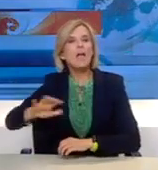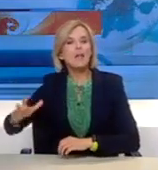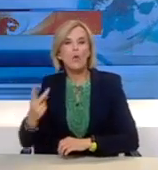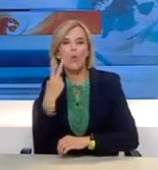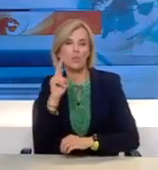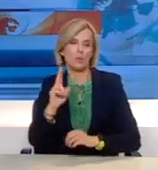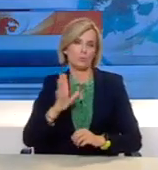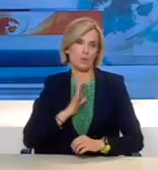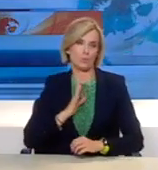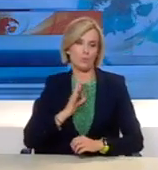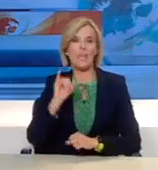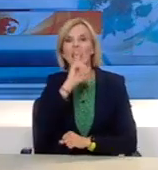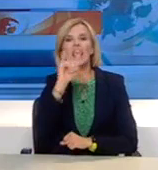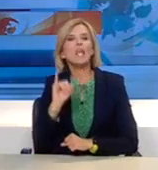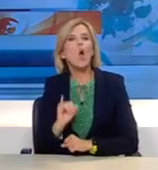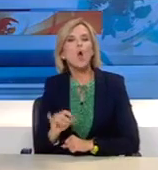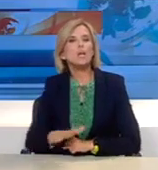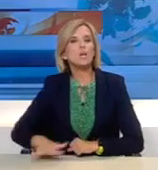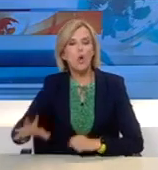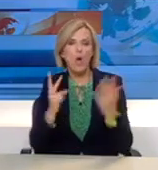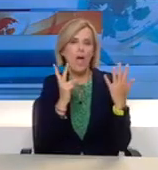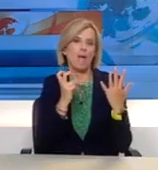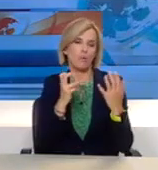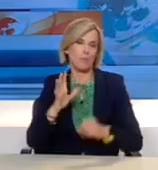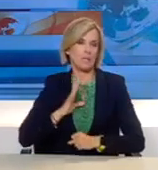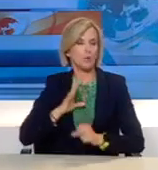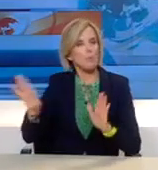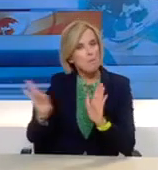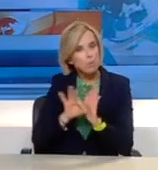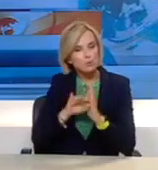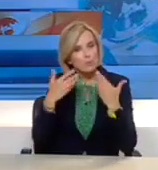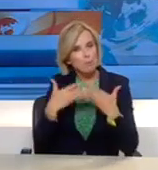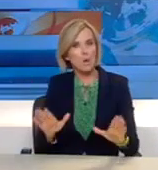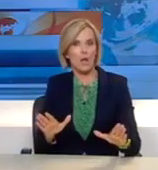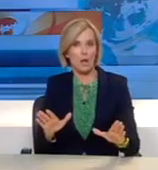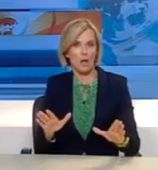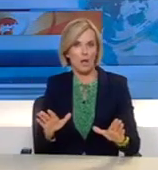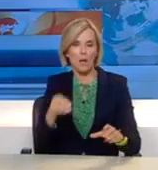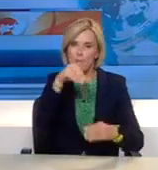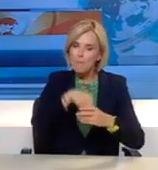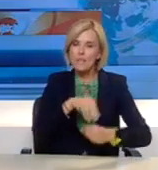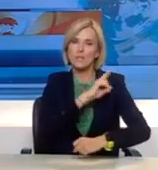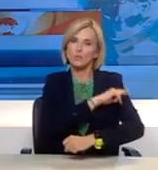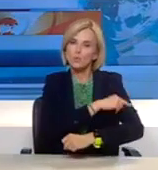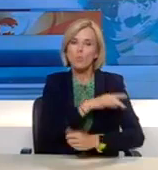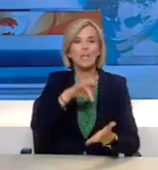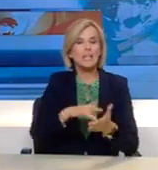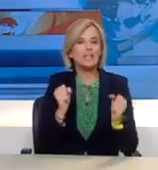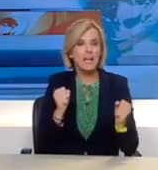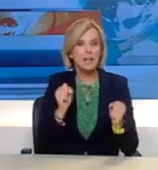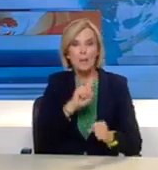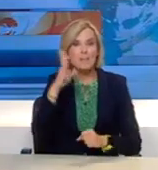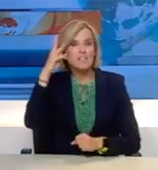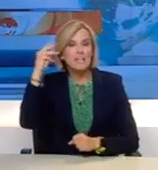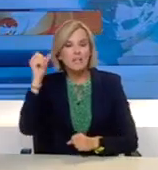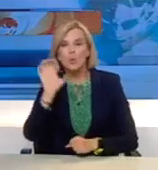από 200 άτομα, στο Ιόνιο 70 και πλέον άτομα, προκειμένου να καλύψουν ανάγκες. Μην ξεχνάμε όμως ότι η τουριστική περίοδος